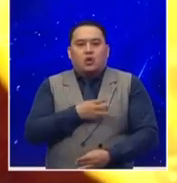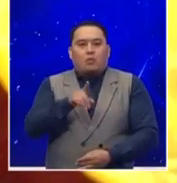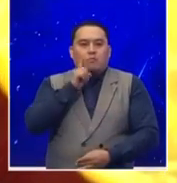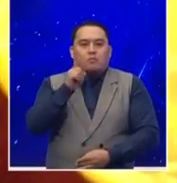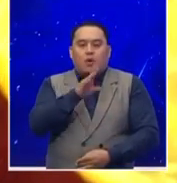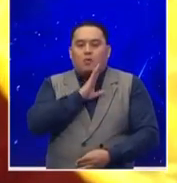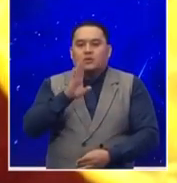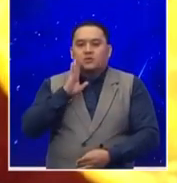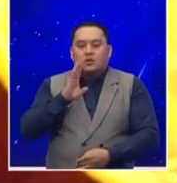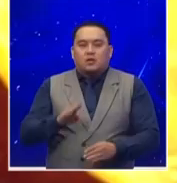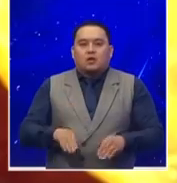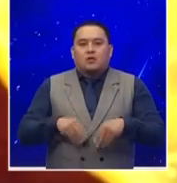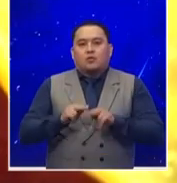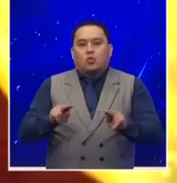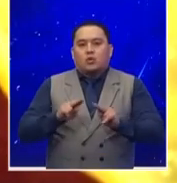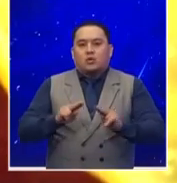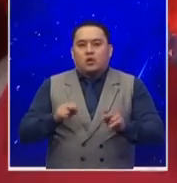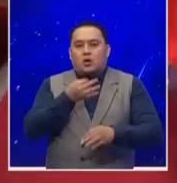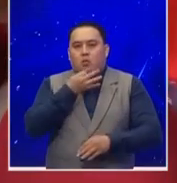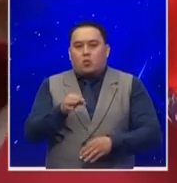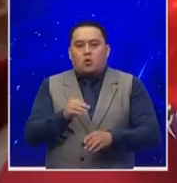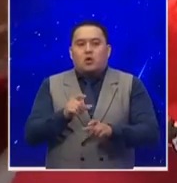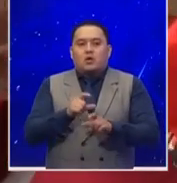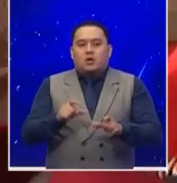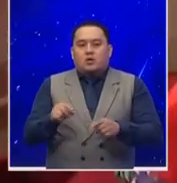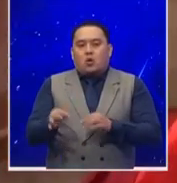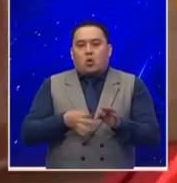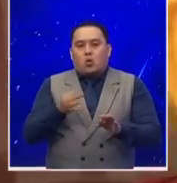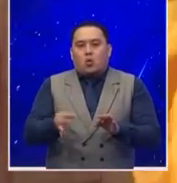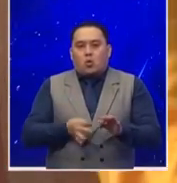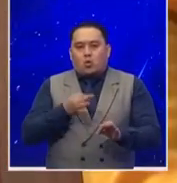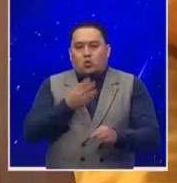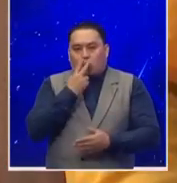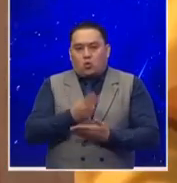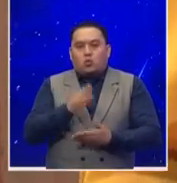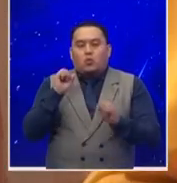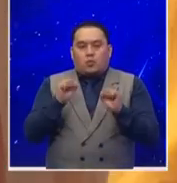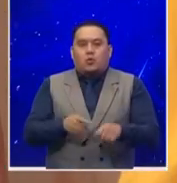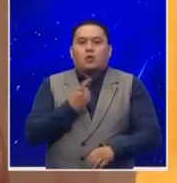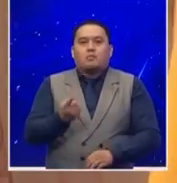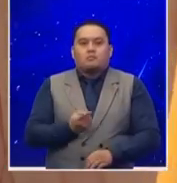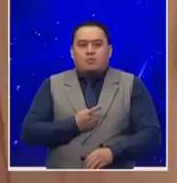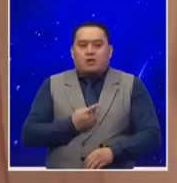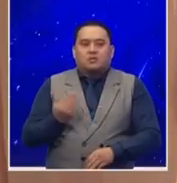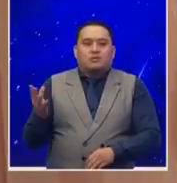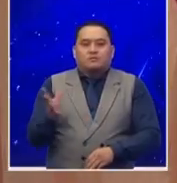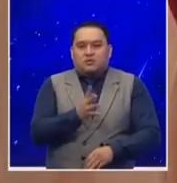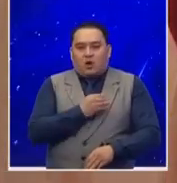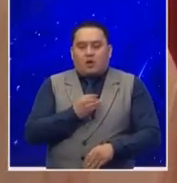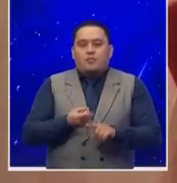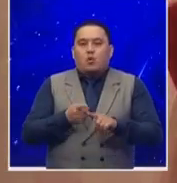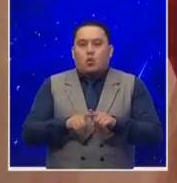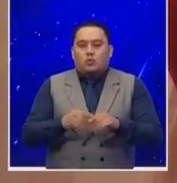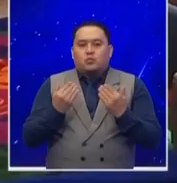дарған екен. Бүгінде өзі тұратын ауылдағы кез келген үйде ісмердің құрақ көрпесін көруге болады. Шебердің қолы ортақ демекші, бүгінде Шырайлым